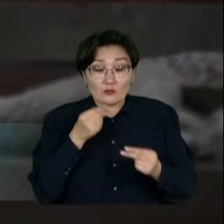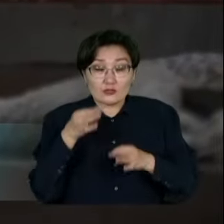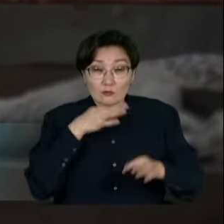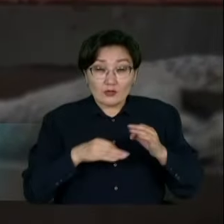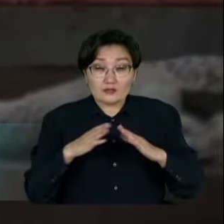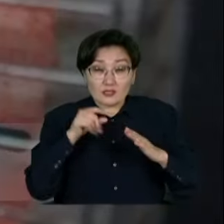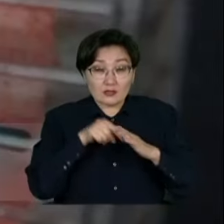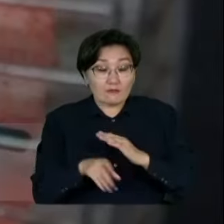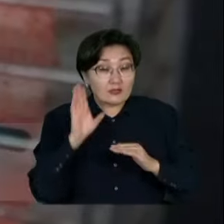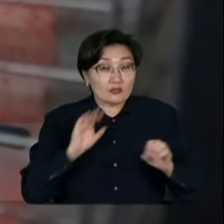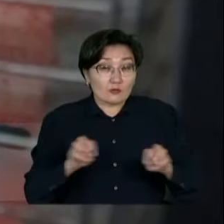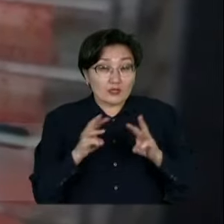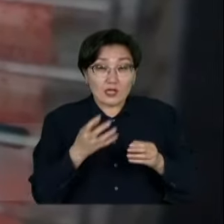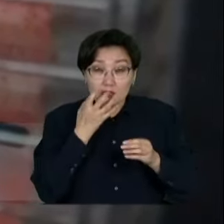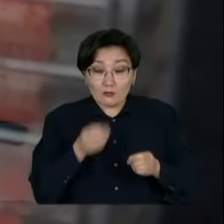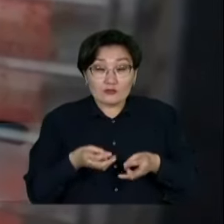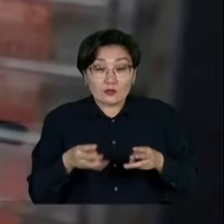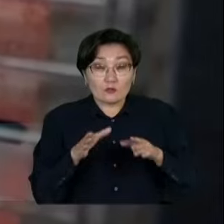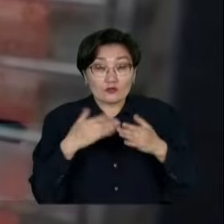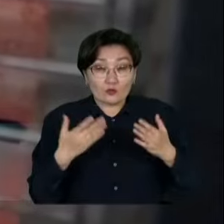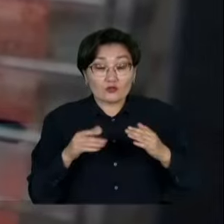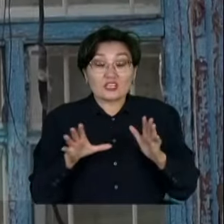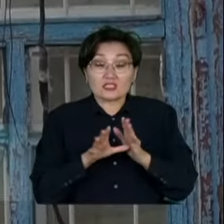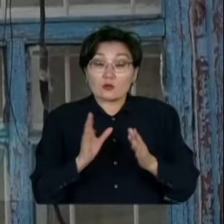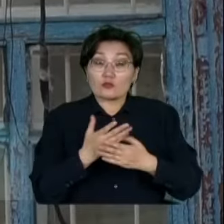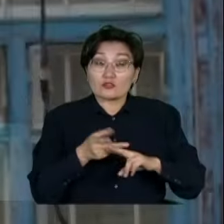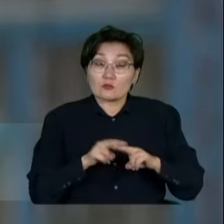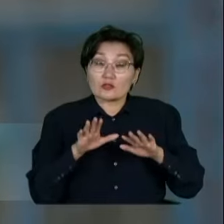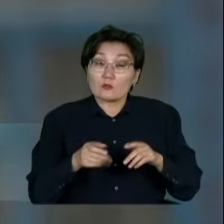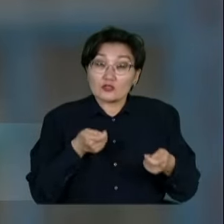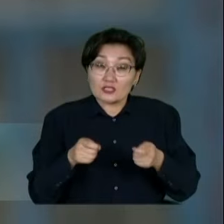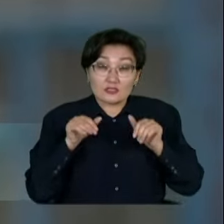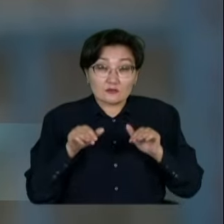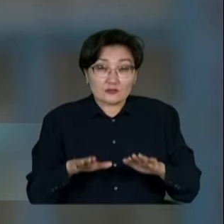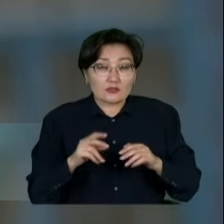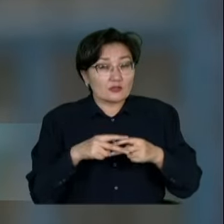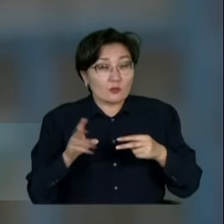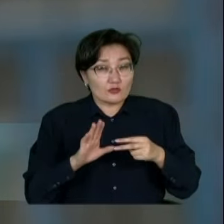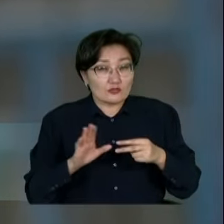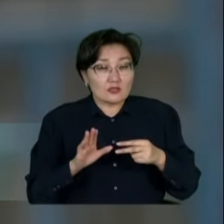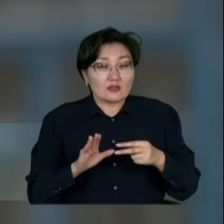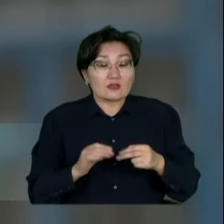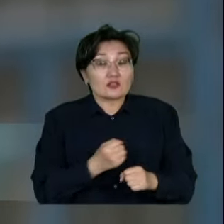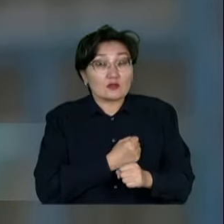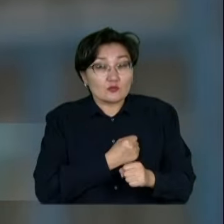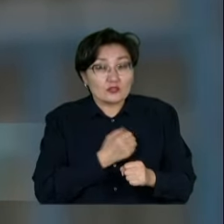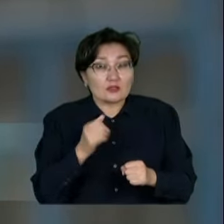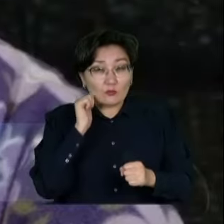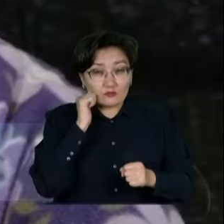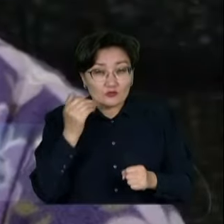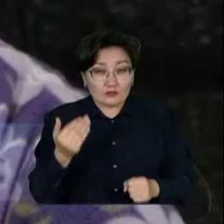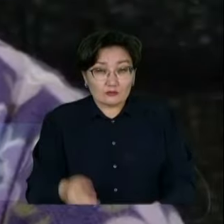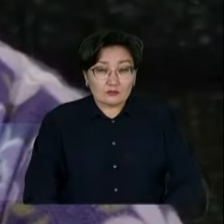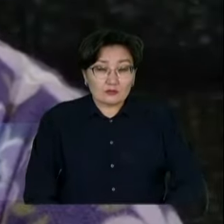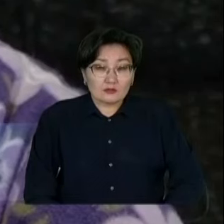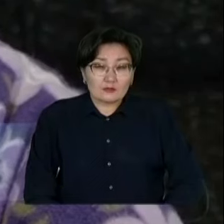нет водоснабжения и отопления, только электричество, которое местные власти решили не отключать из сочувствия к пенсионерке.